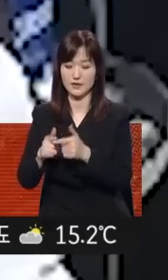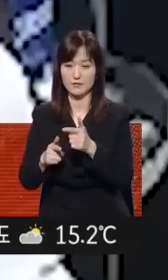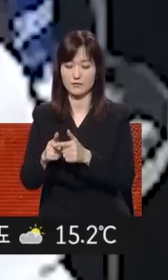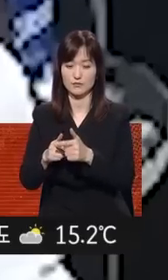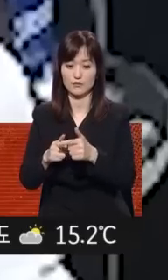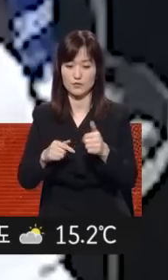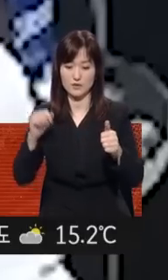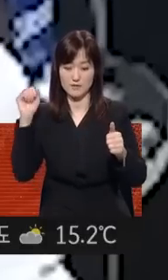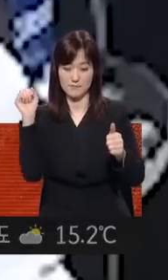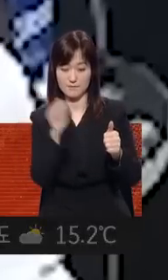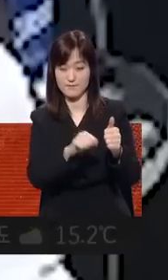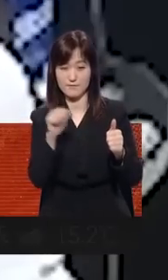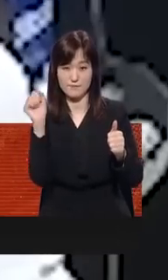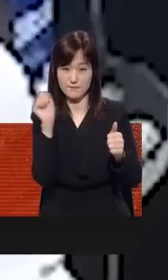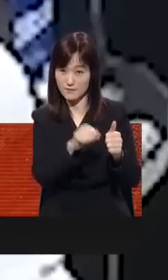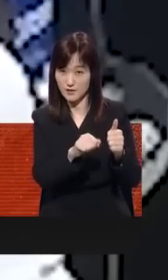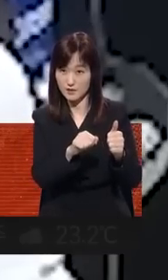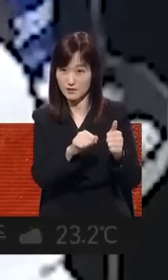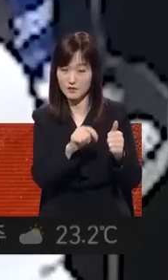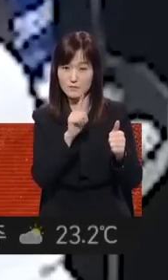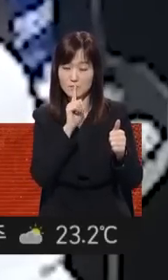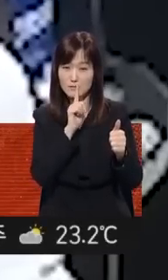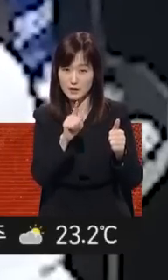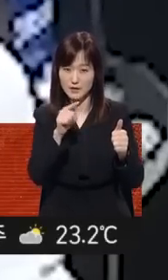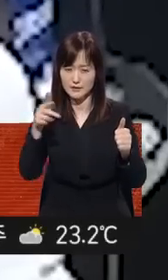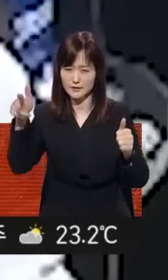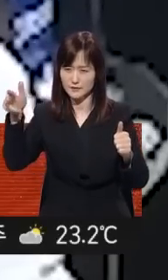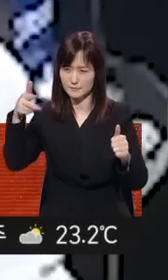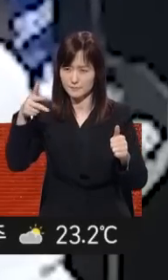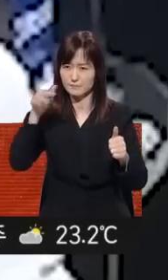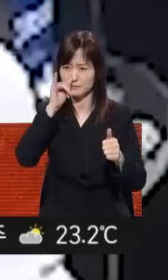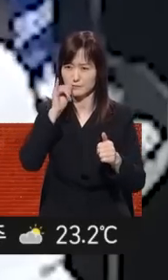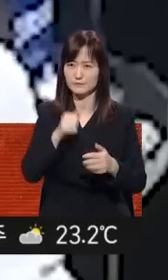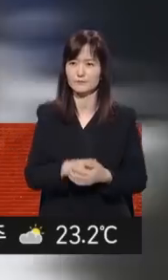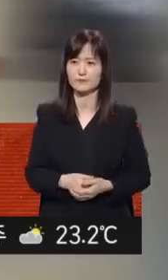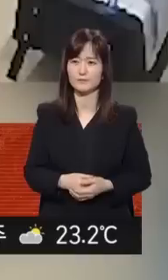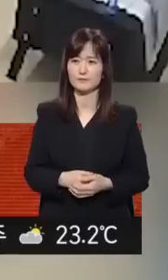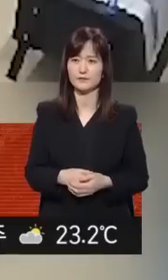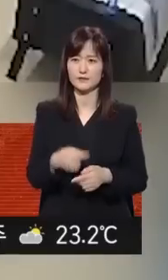그런 피해자가 주장한 결정적인 장면들이 모두 찍혀 있었습니다